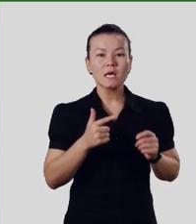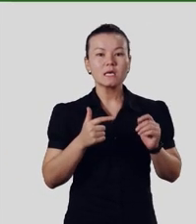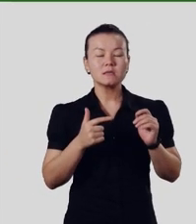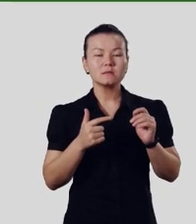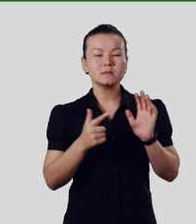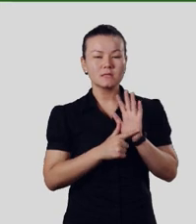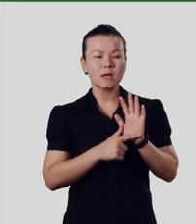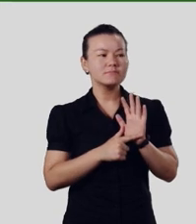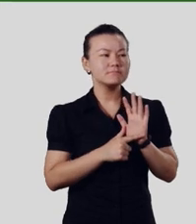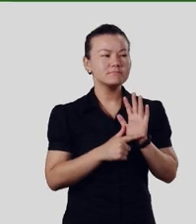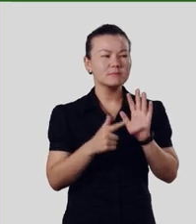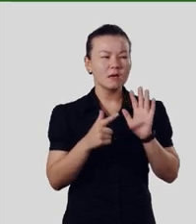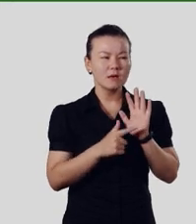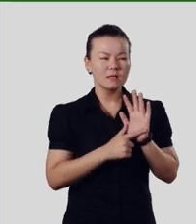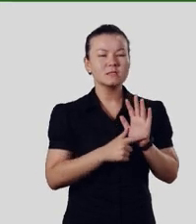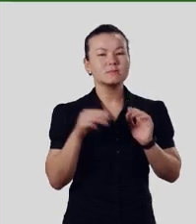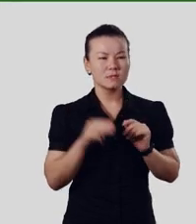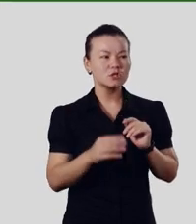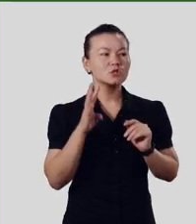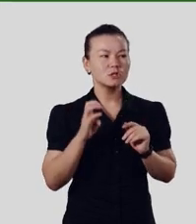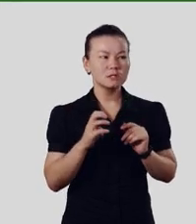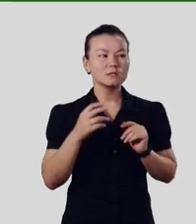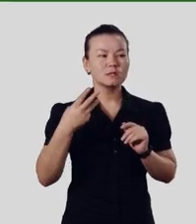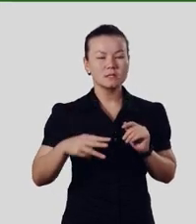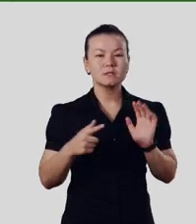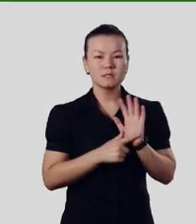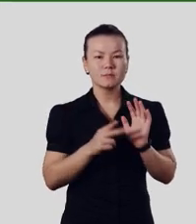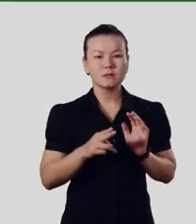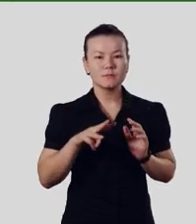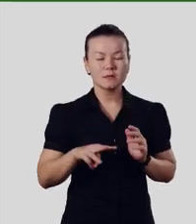7437 километров.